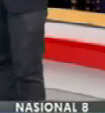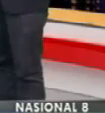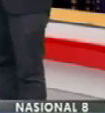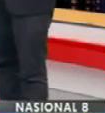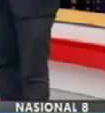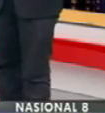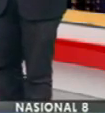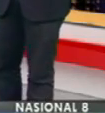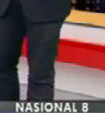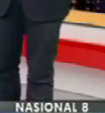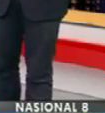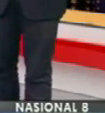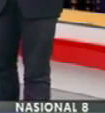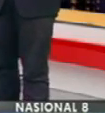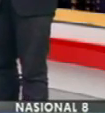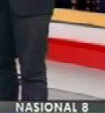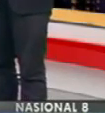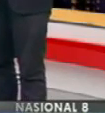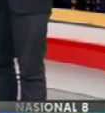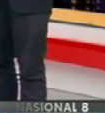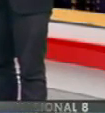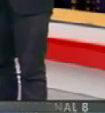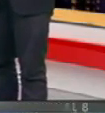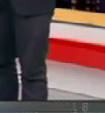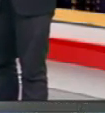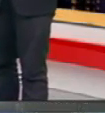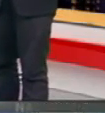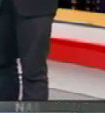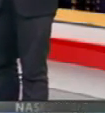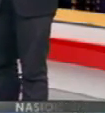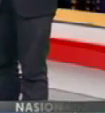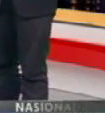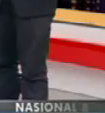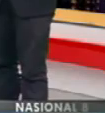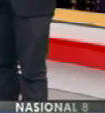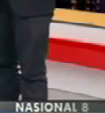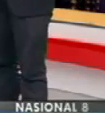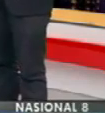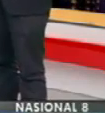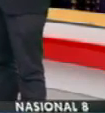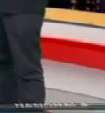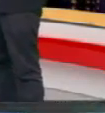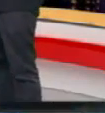prabayar dana Bumiputera al-ansar tawar pembiayaan kredit hingga R